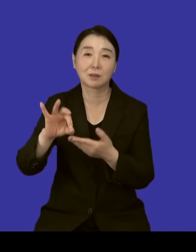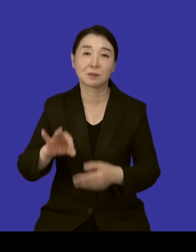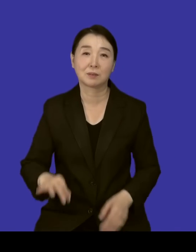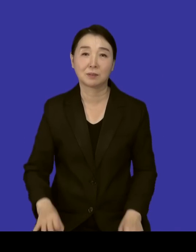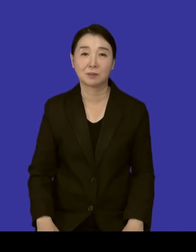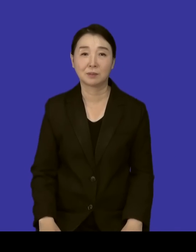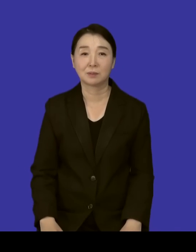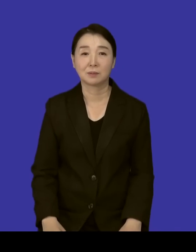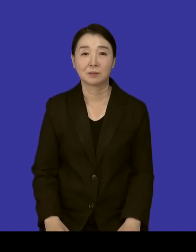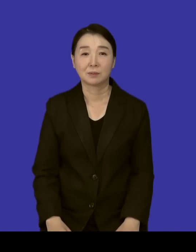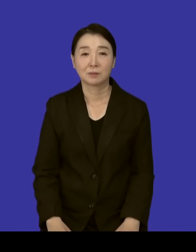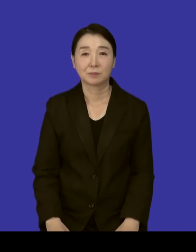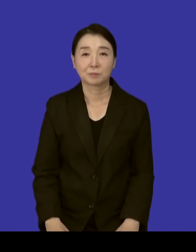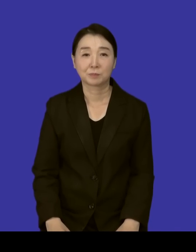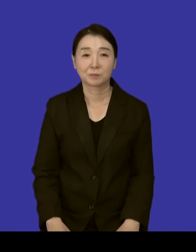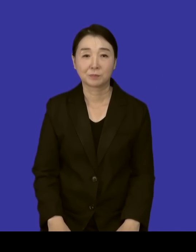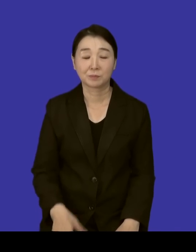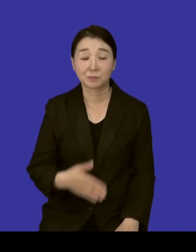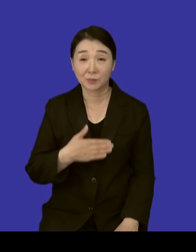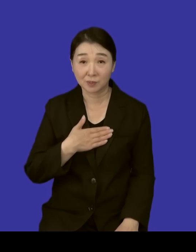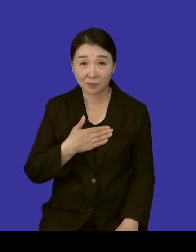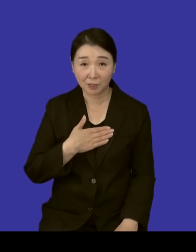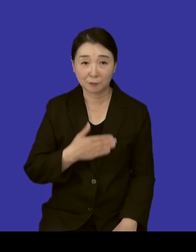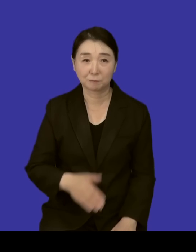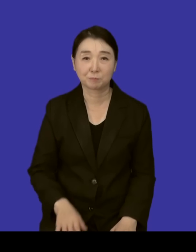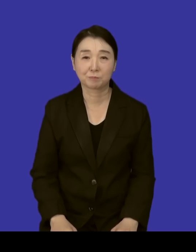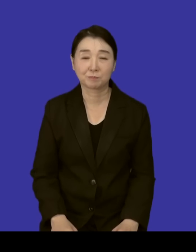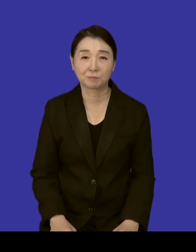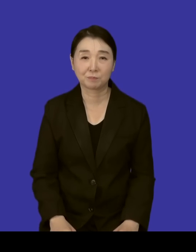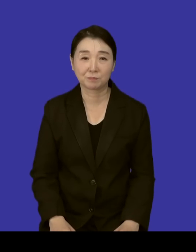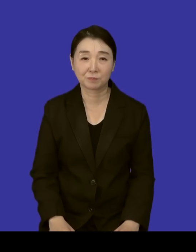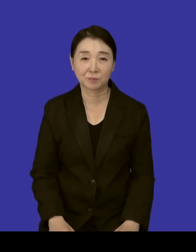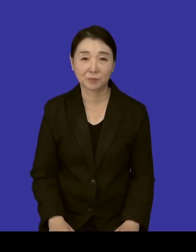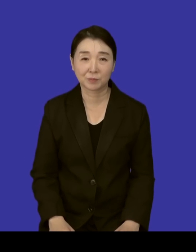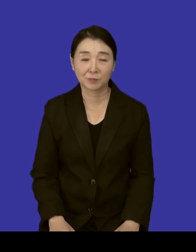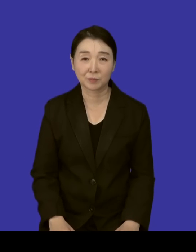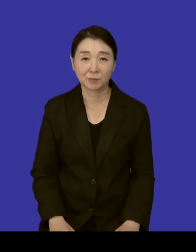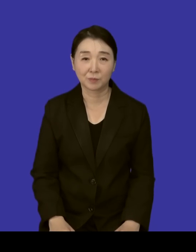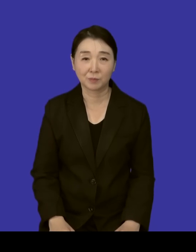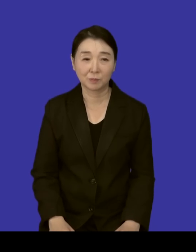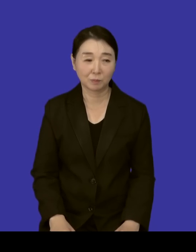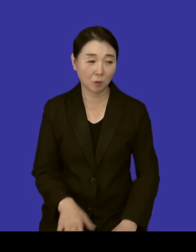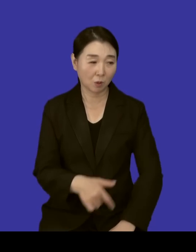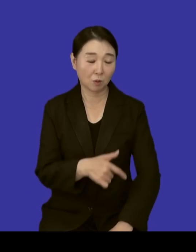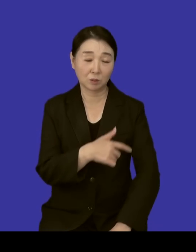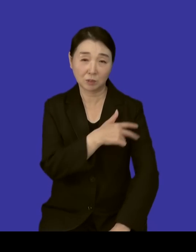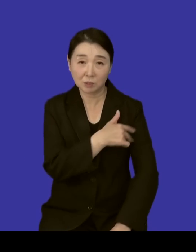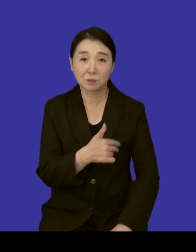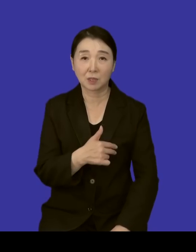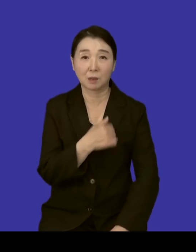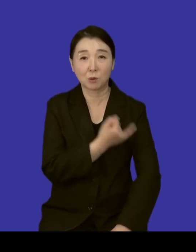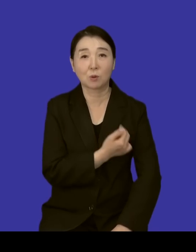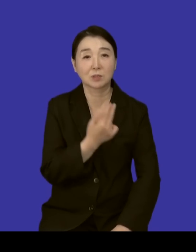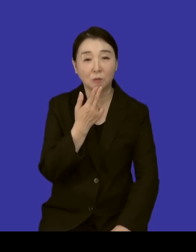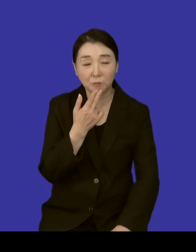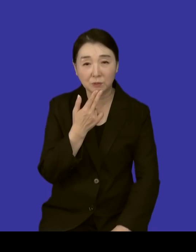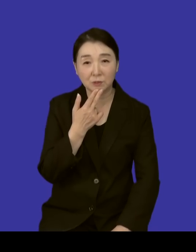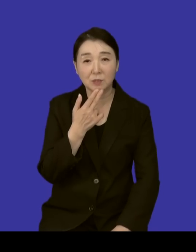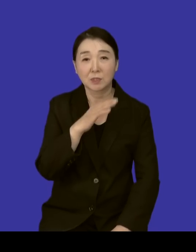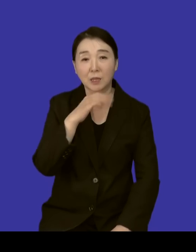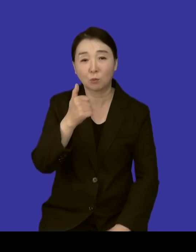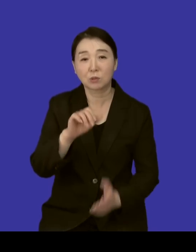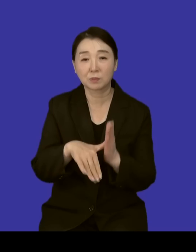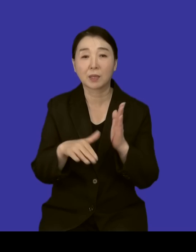보니까 제가 직분도 없이 예. 그렇게 13년간 50이 될 때까지